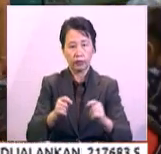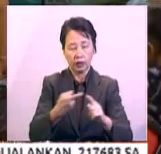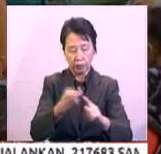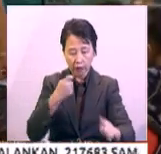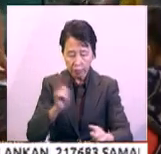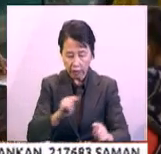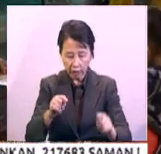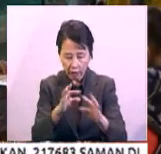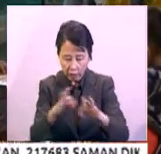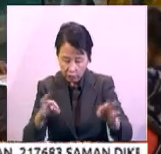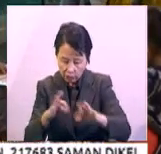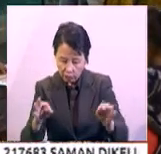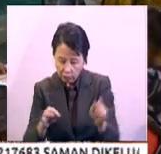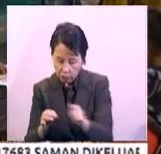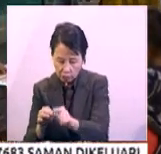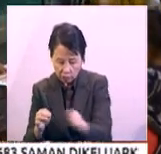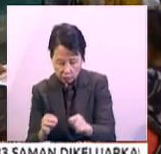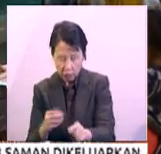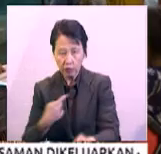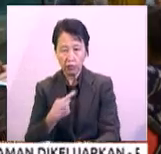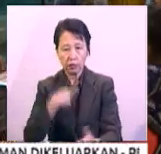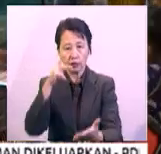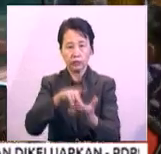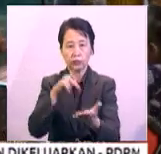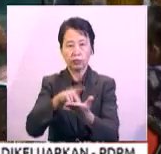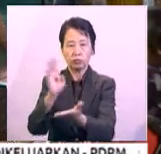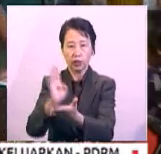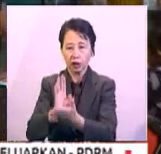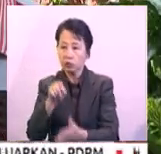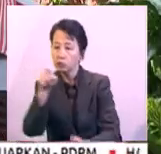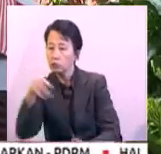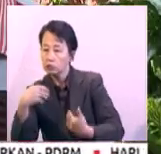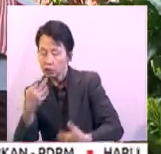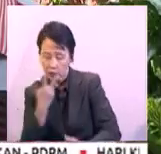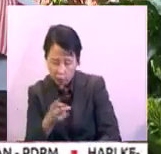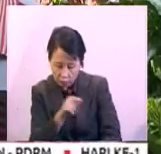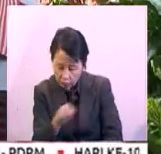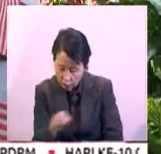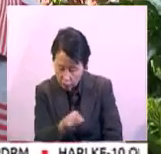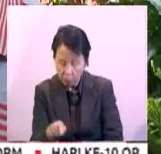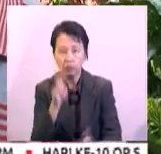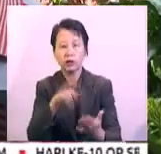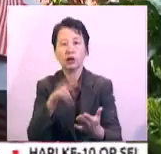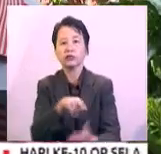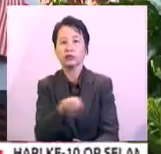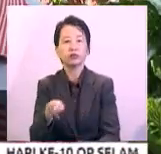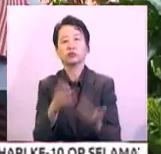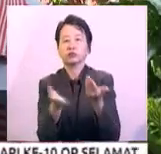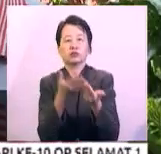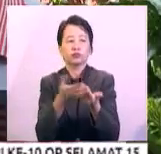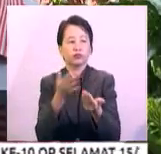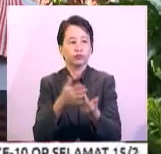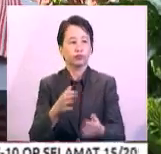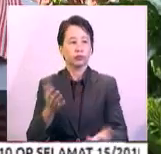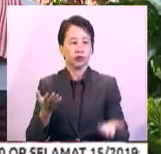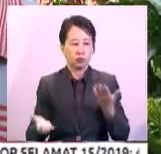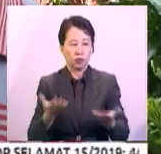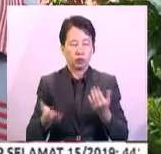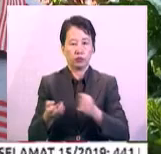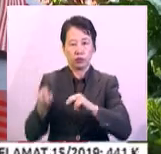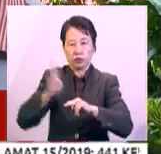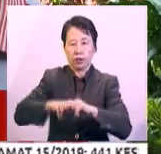lah. Jadi sangat membantulah dalam kita nak mengenali kat mana binatang-binatang tersebut. Mungkin boleh tambah lagi haiwan-haiwan